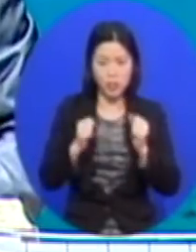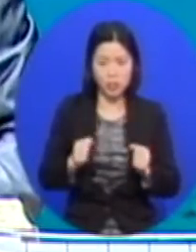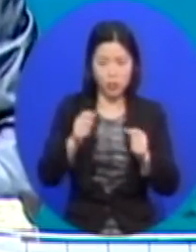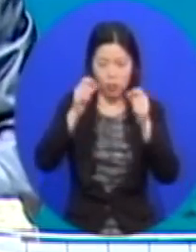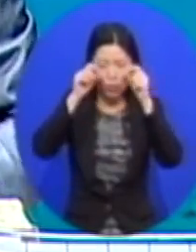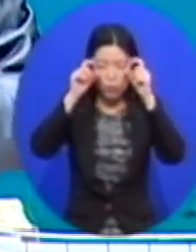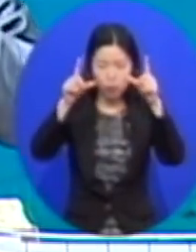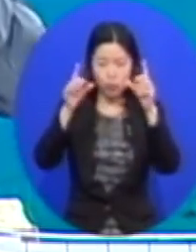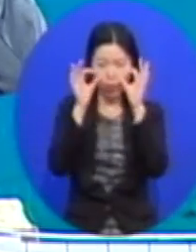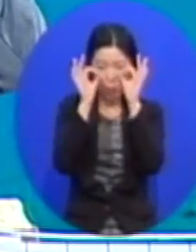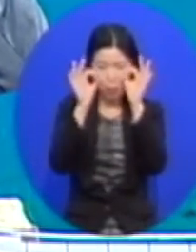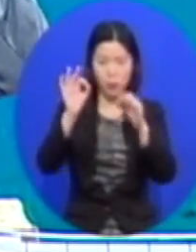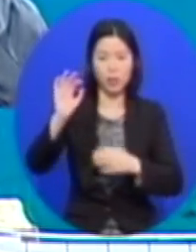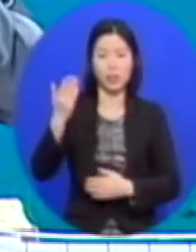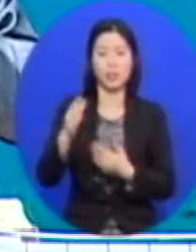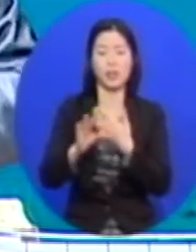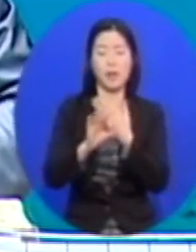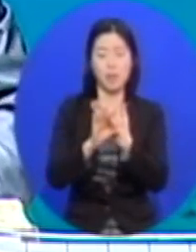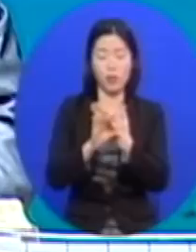보게 된다면